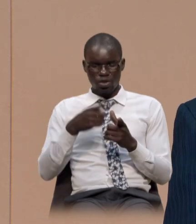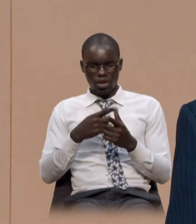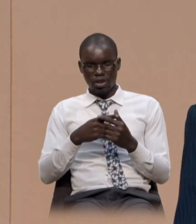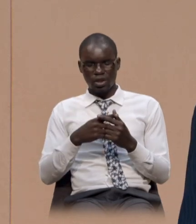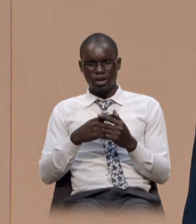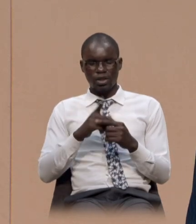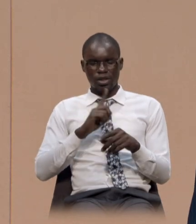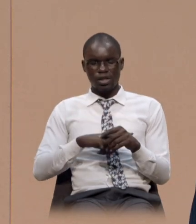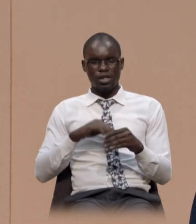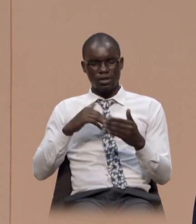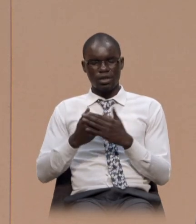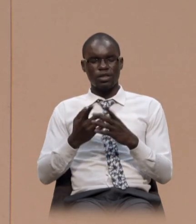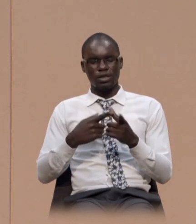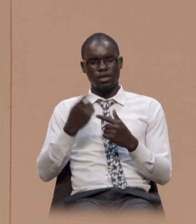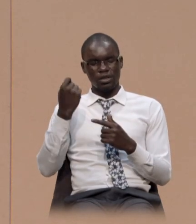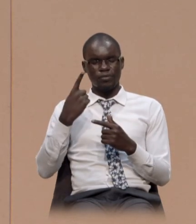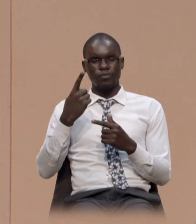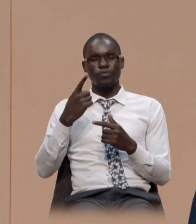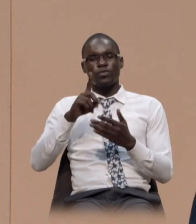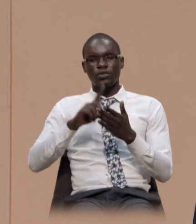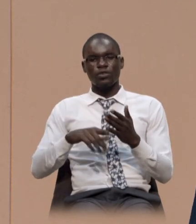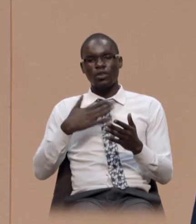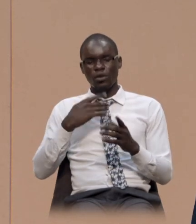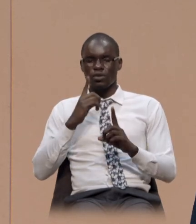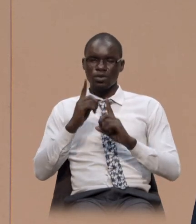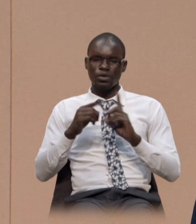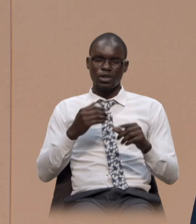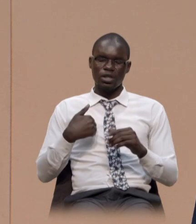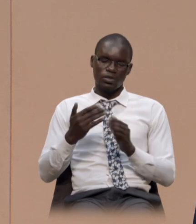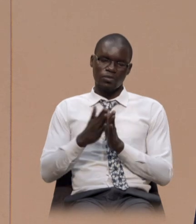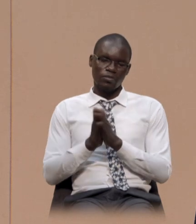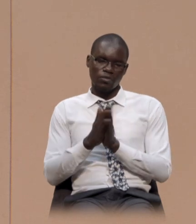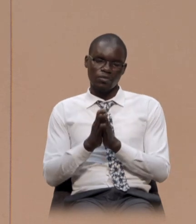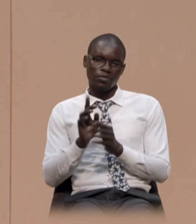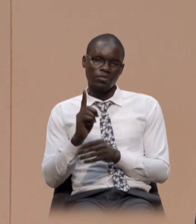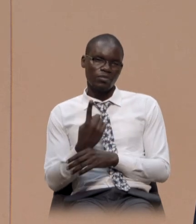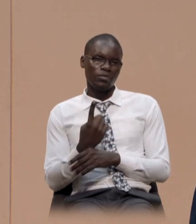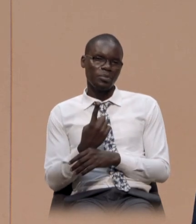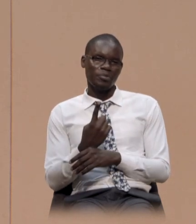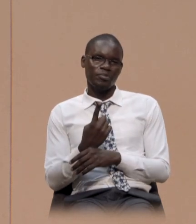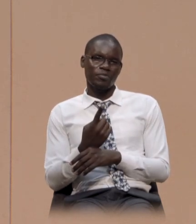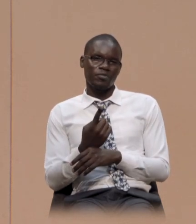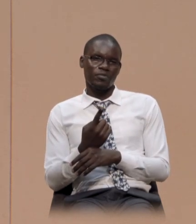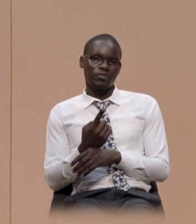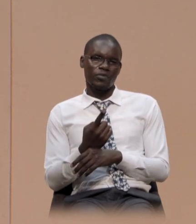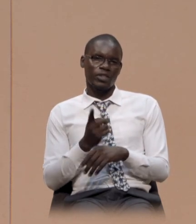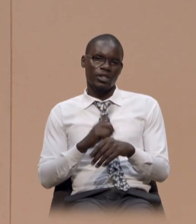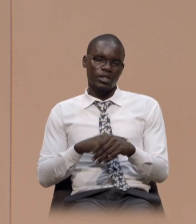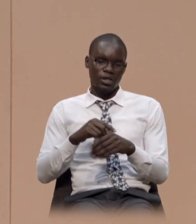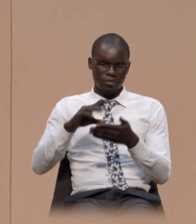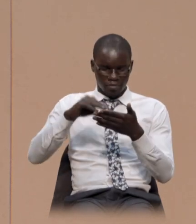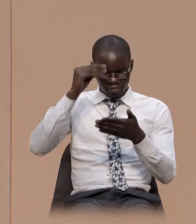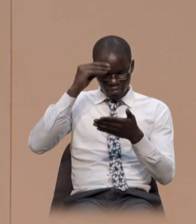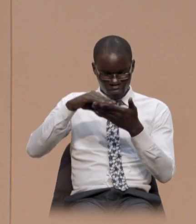kule. Kwa hivyo ni nini ambapo unajua, kuna story moja tuliambiwa kwamba tulikuwa tunasoma kwa literature